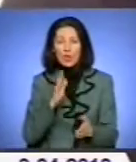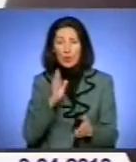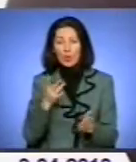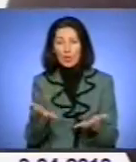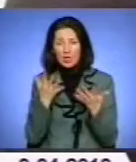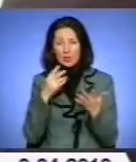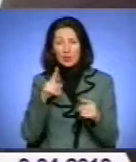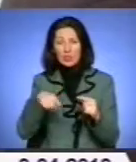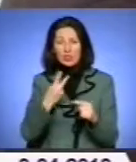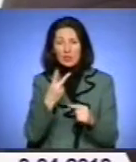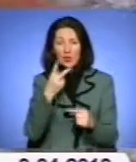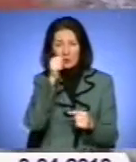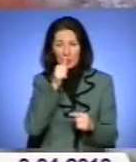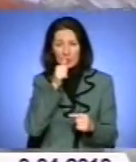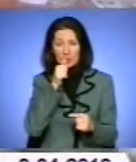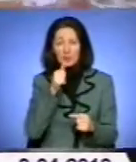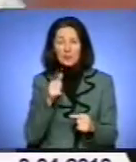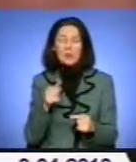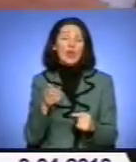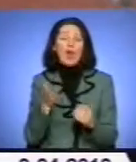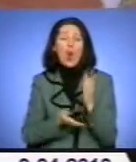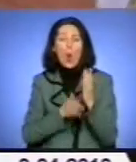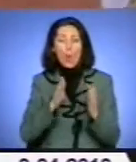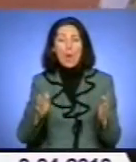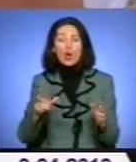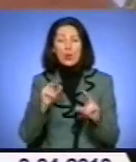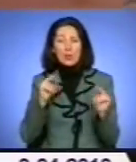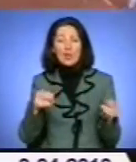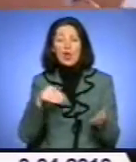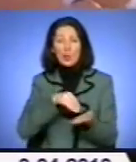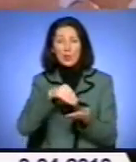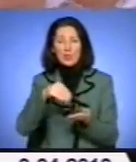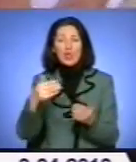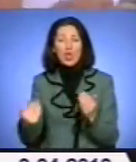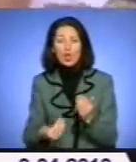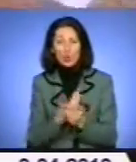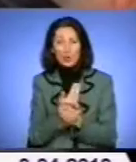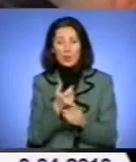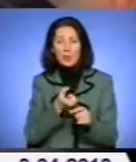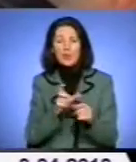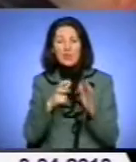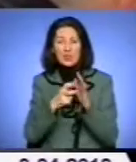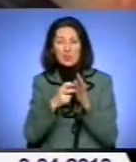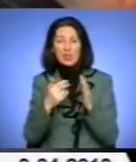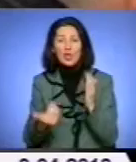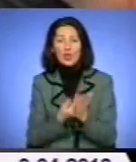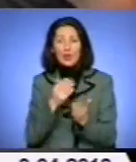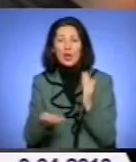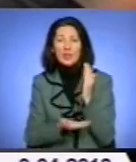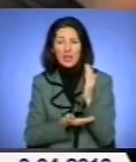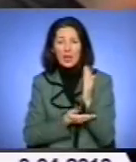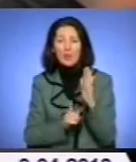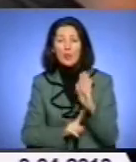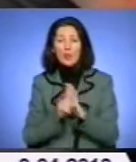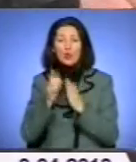час цьогорічної толоки у парку обіцяють висадити більше 80 нових саджанців. Започаткує алею міський голова. Вперше